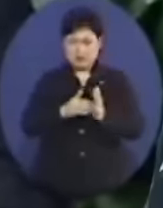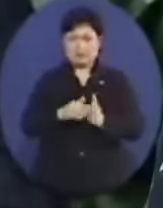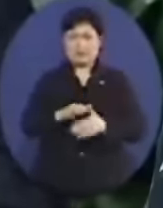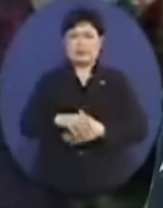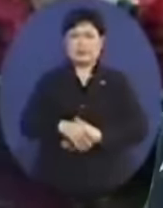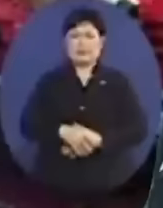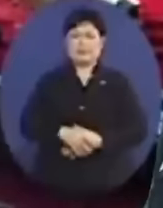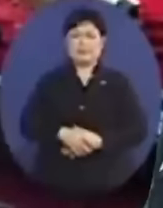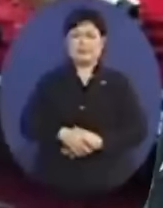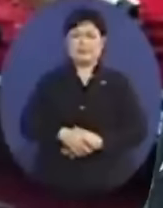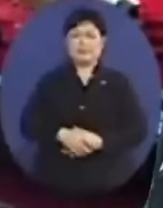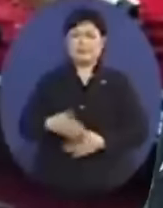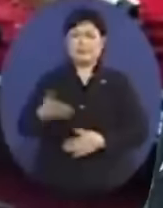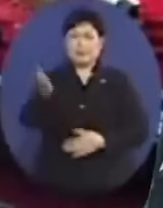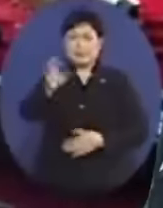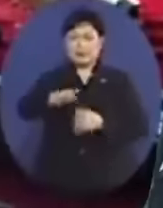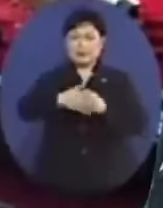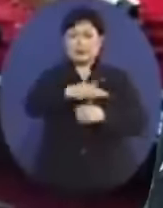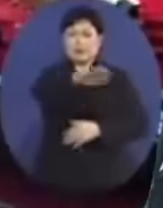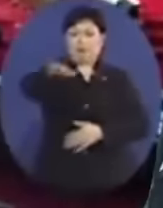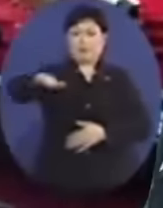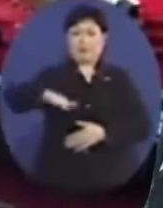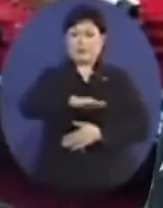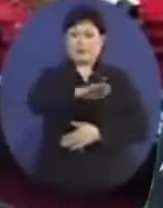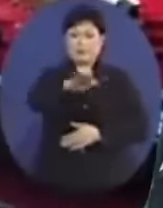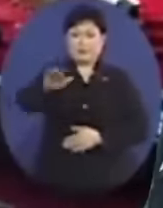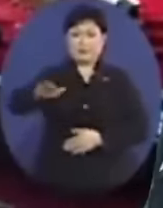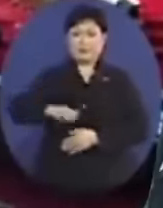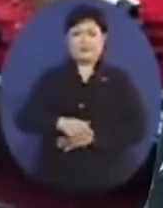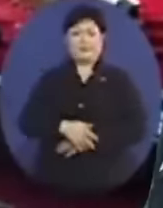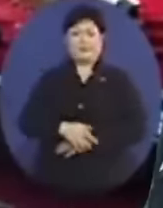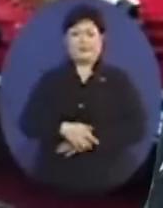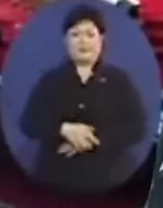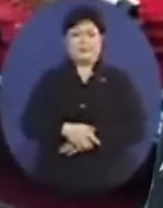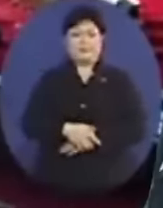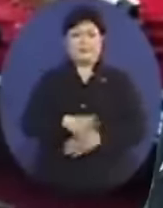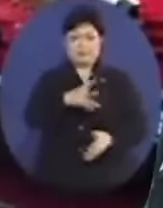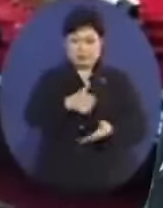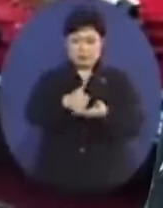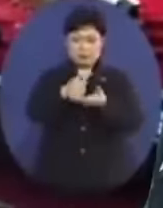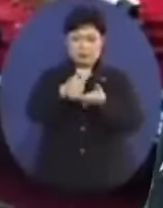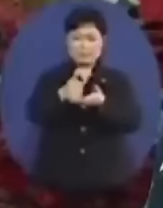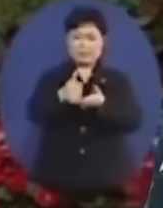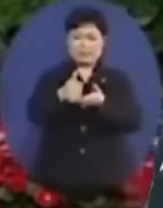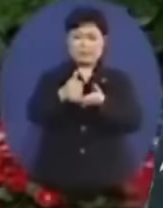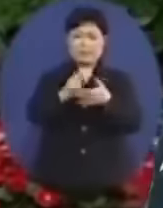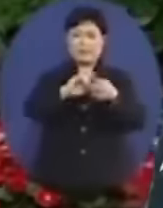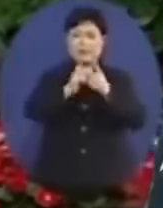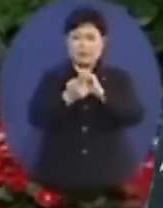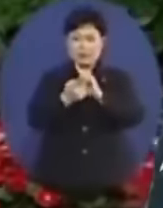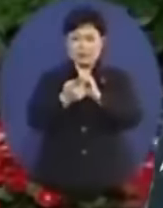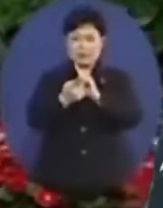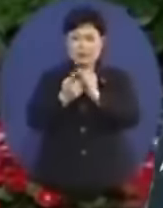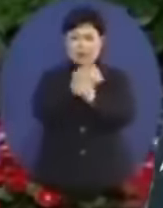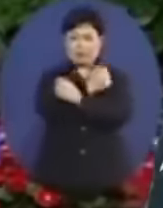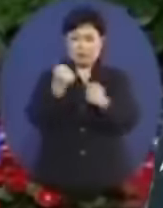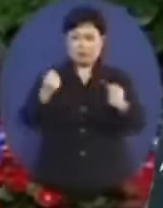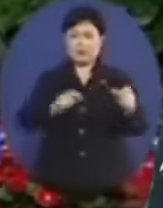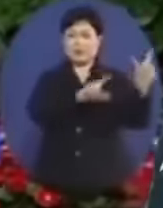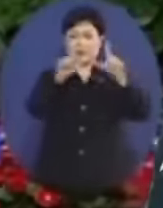것입니다 그러니 우리는 주님의 대속과 그